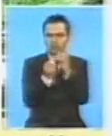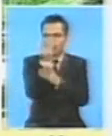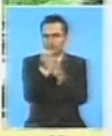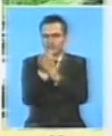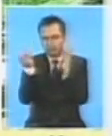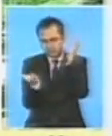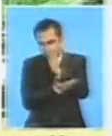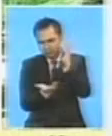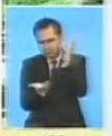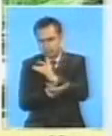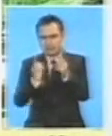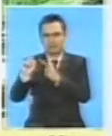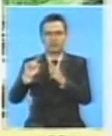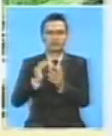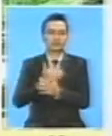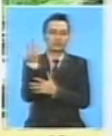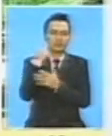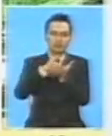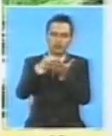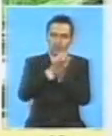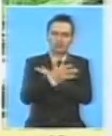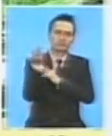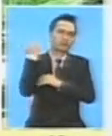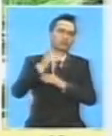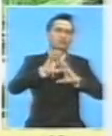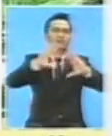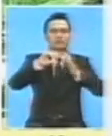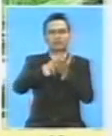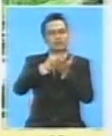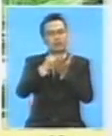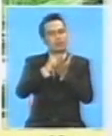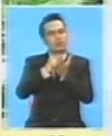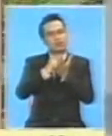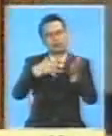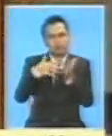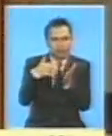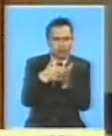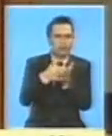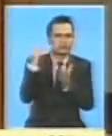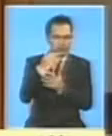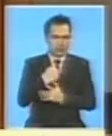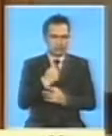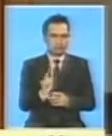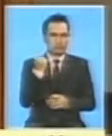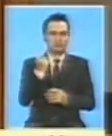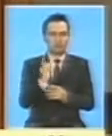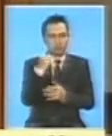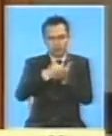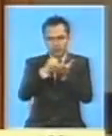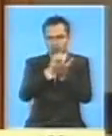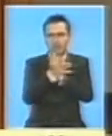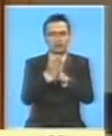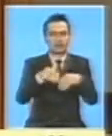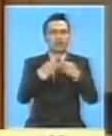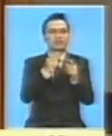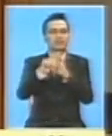รมยั่งยืนเหมือนผ่านมาก็แก้มาทุกรัฐบาลก็ยังแก้ไม่ได้วันนี้เราก็จะแก้เริ่มต้นให้ได้นะครับให้มันเป็นรูป